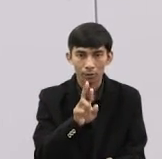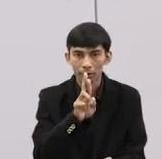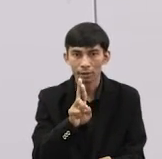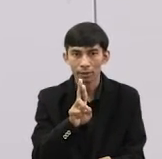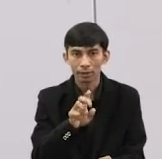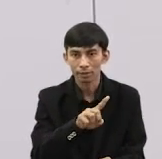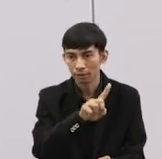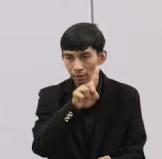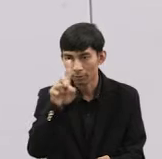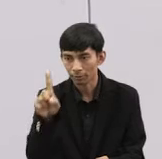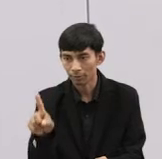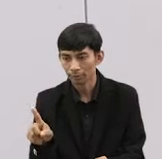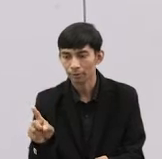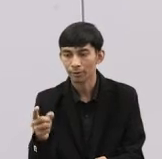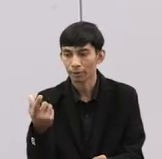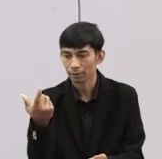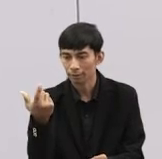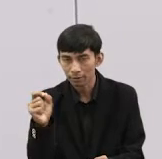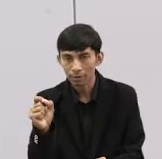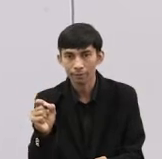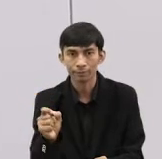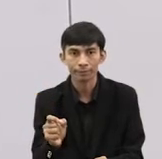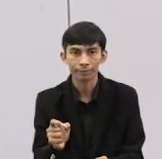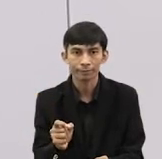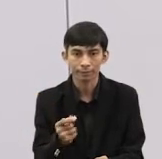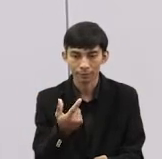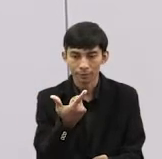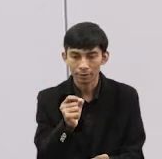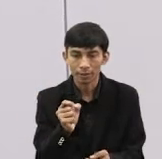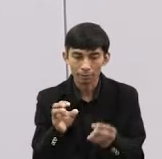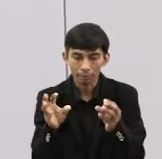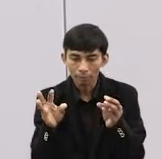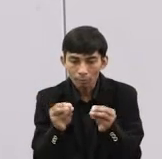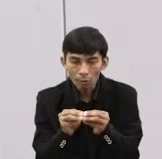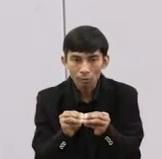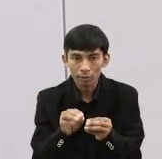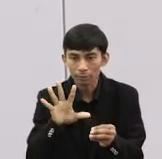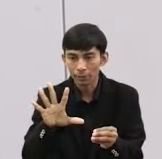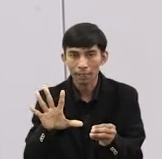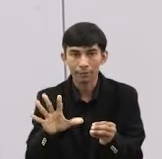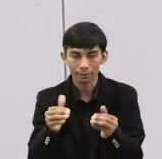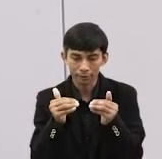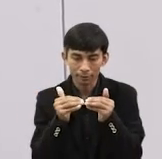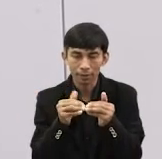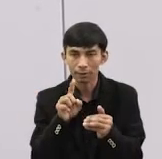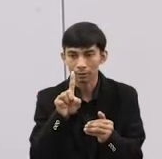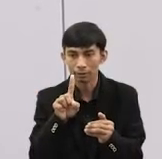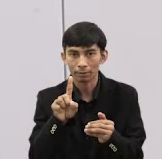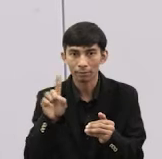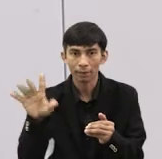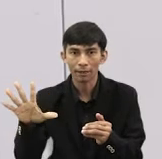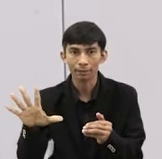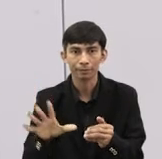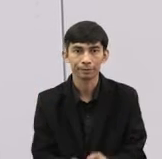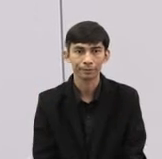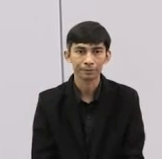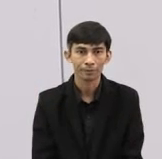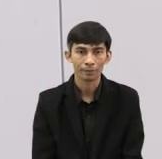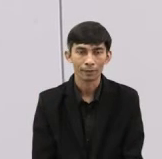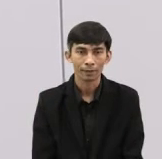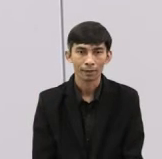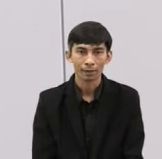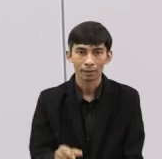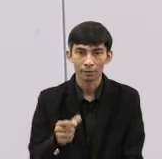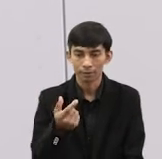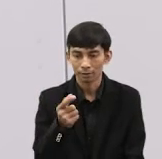cực bàn chùm nuốn đọc đọc bột nâng pram tới chía đọc pram chẳng tung phía đọc rồi bỏ